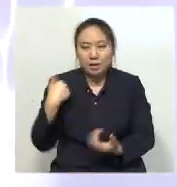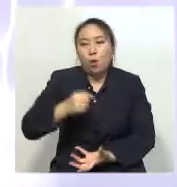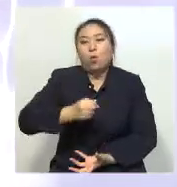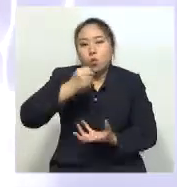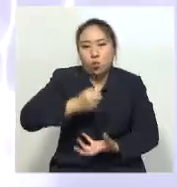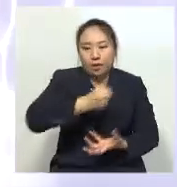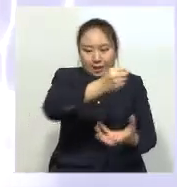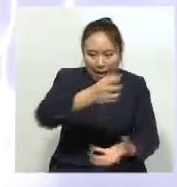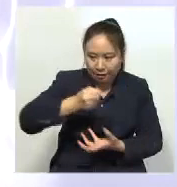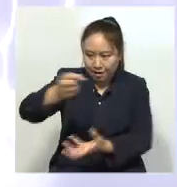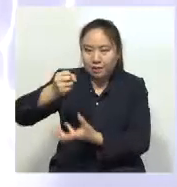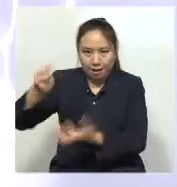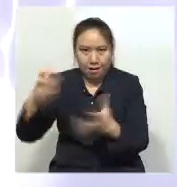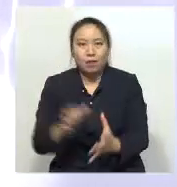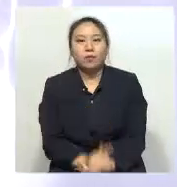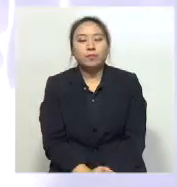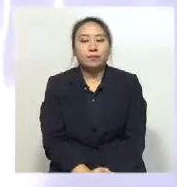แล้วนะครับ